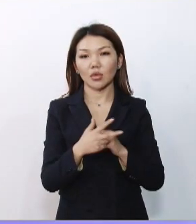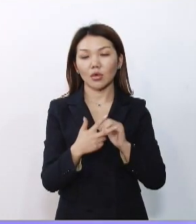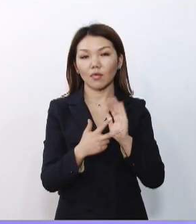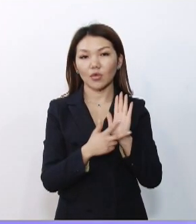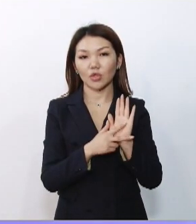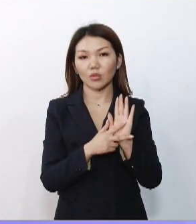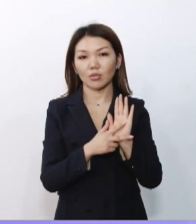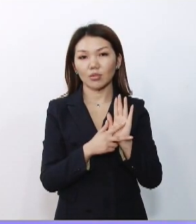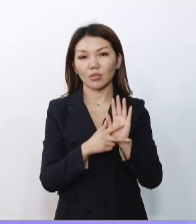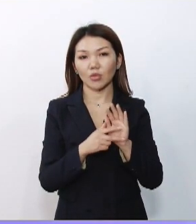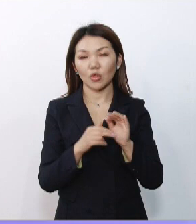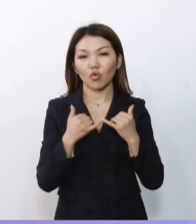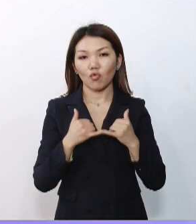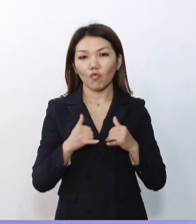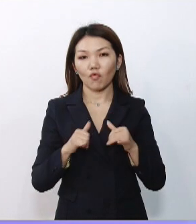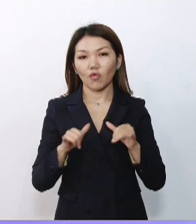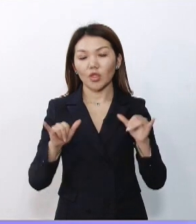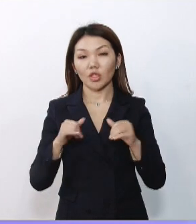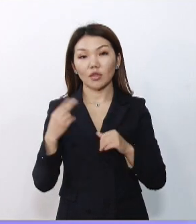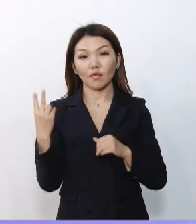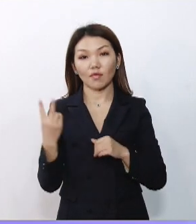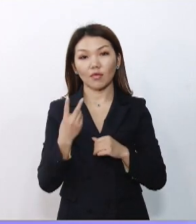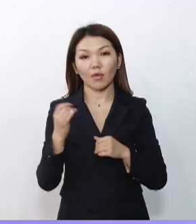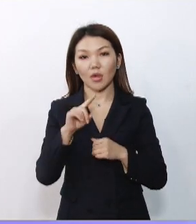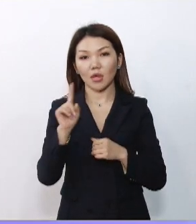48 увеличить в 2 раза.